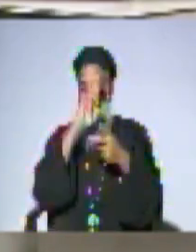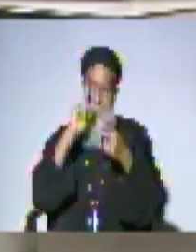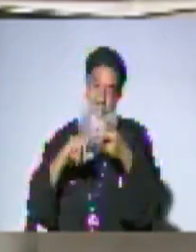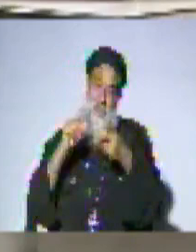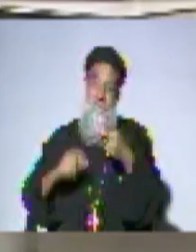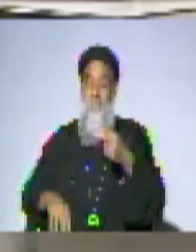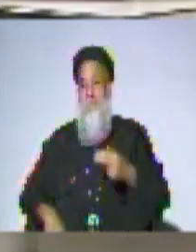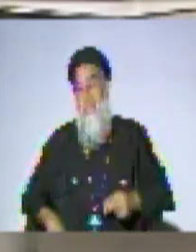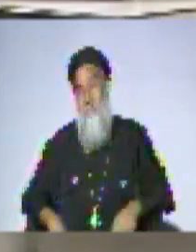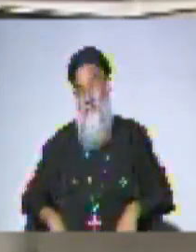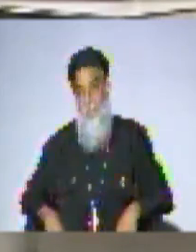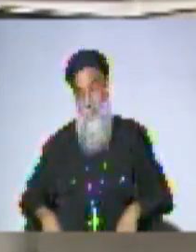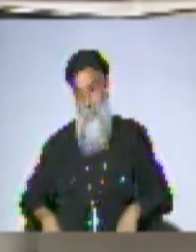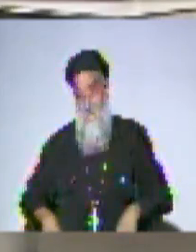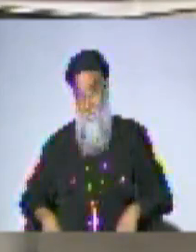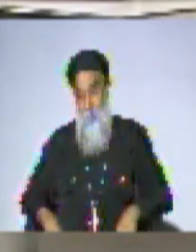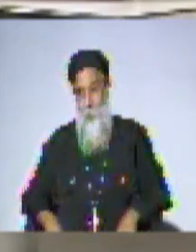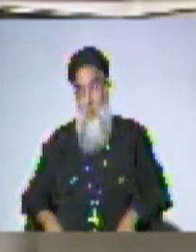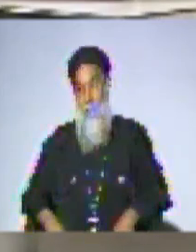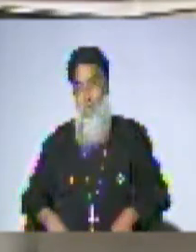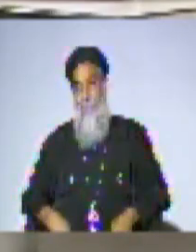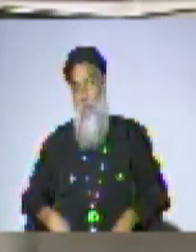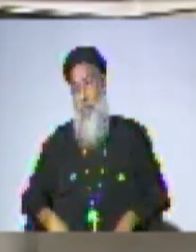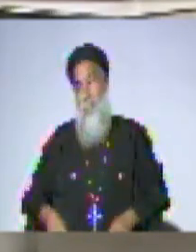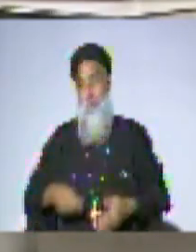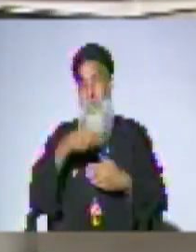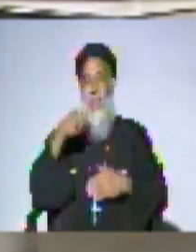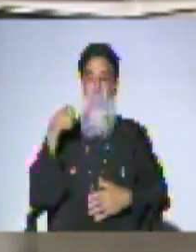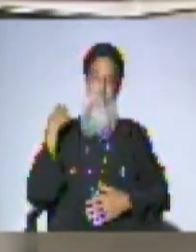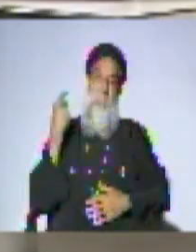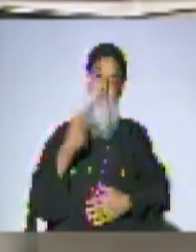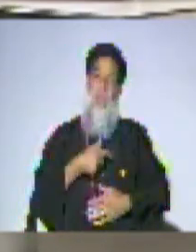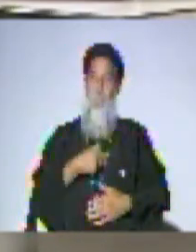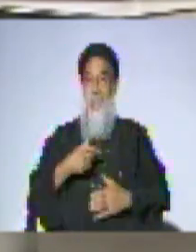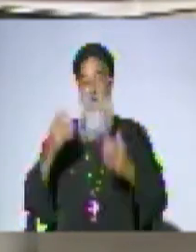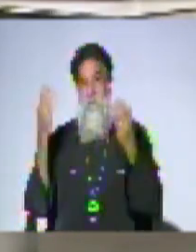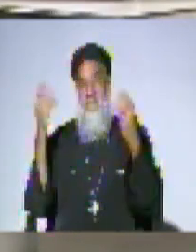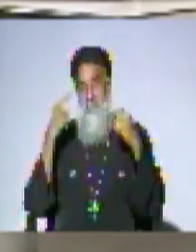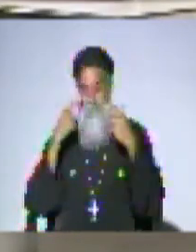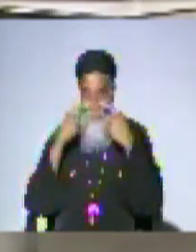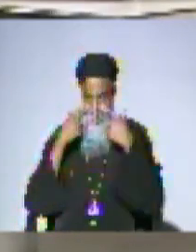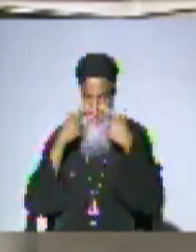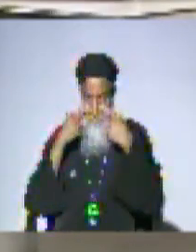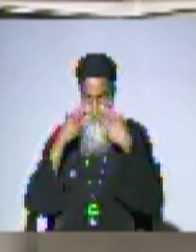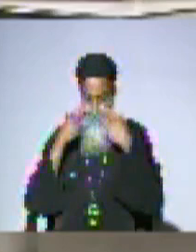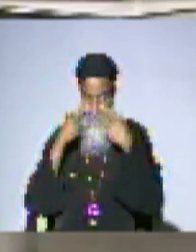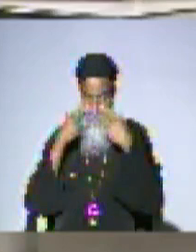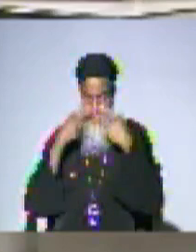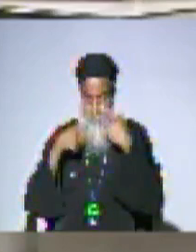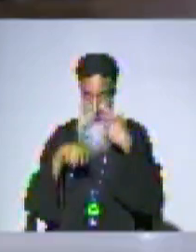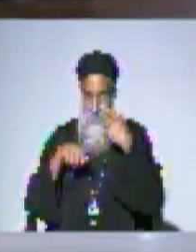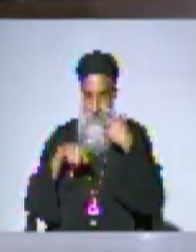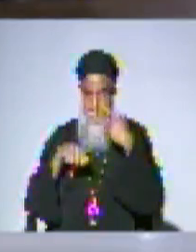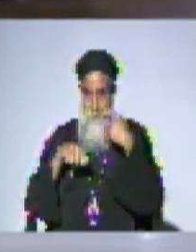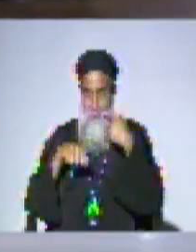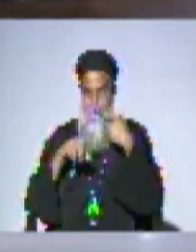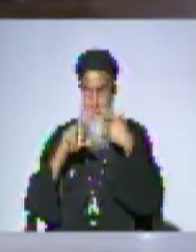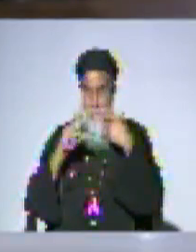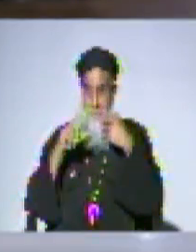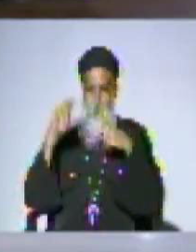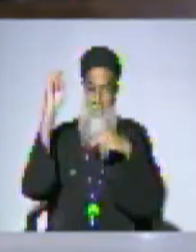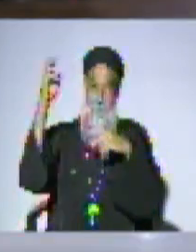الثاني. السؤال الثاني بالنسبه للقداس يعني انا ليه بشوف الناس لما ابونا جرش من الميه في اخر